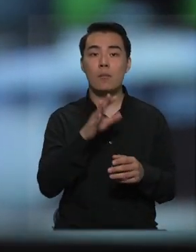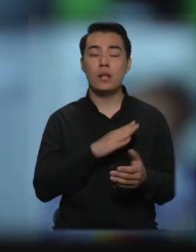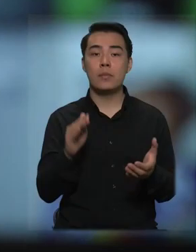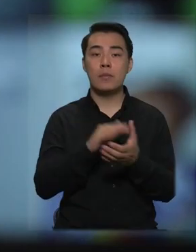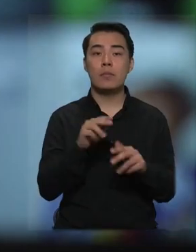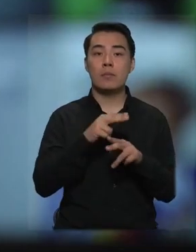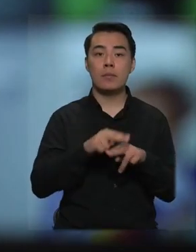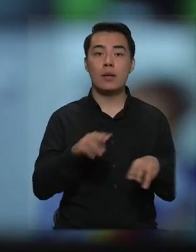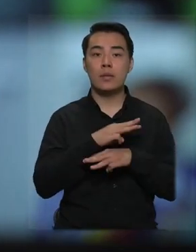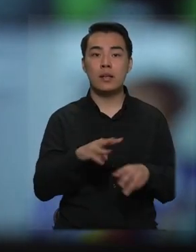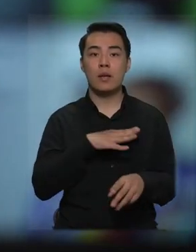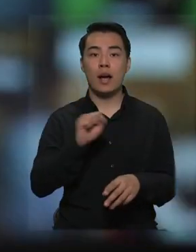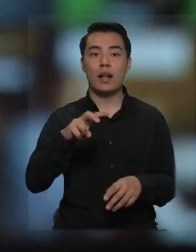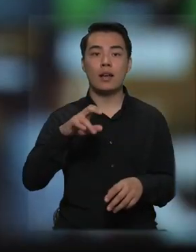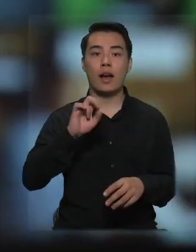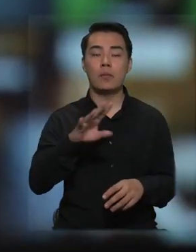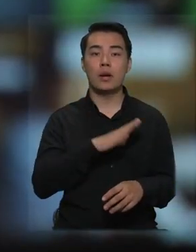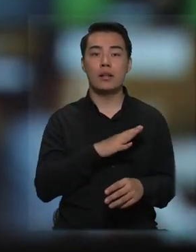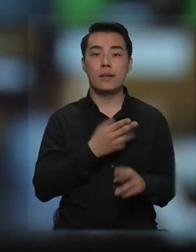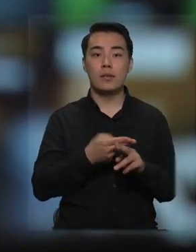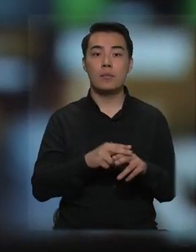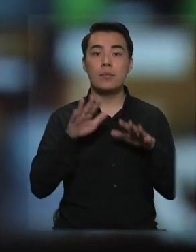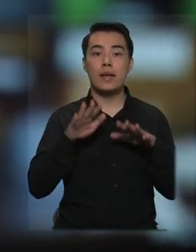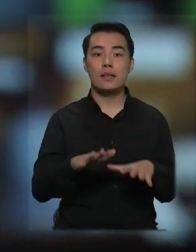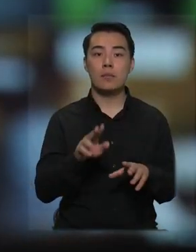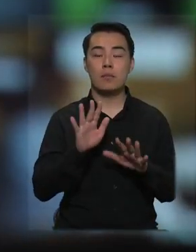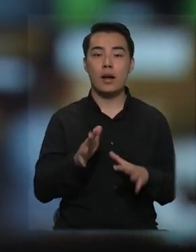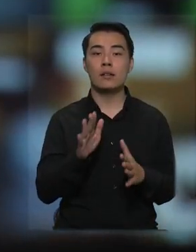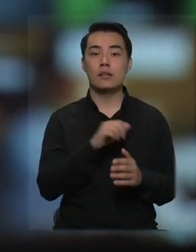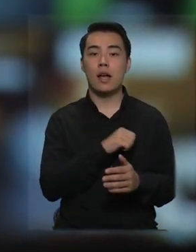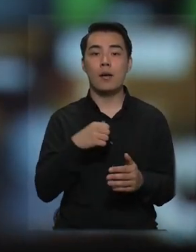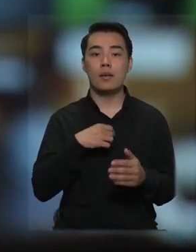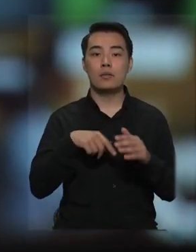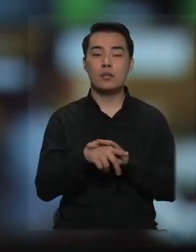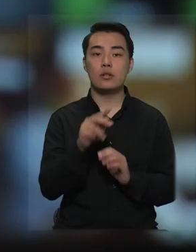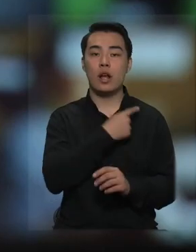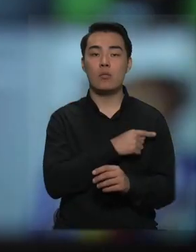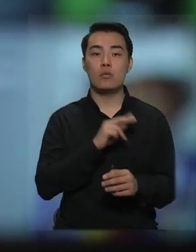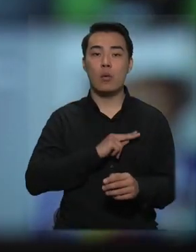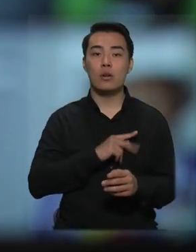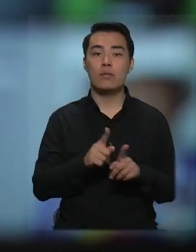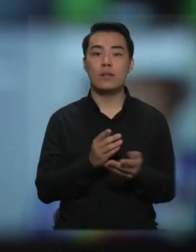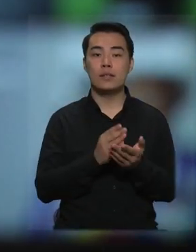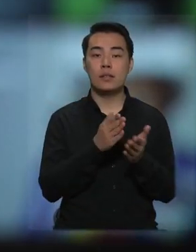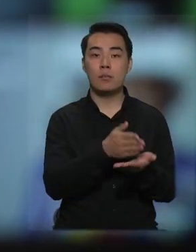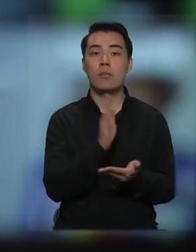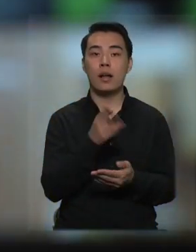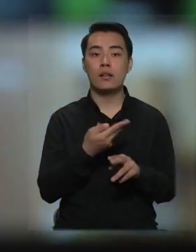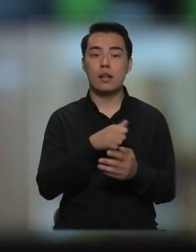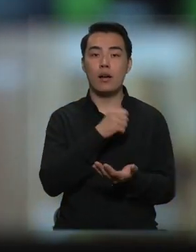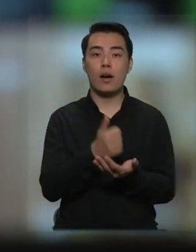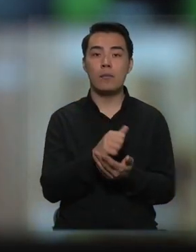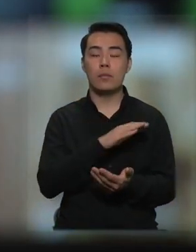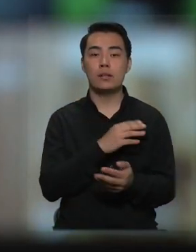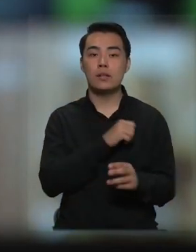премьер-министра алихана Исмаилова который находится в Мегаполисе с рабочим визитом глава правительства посетил